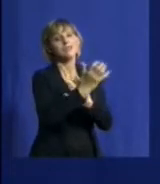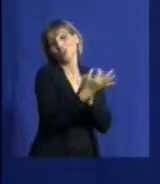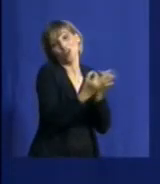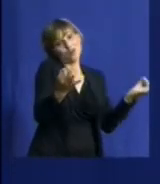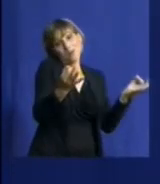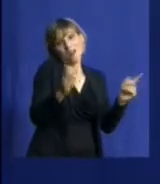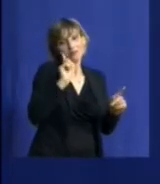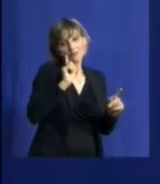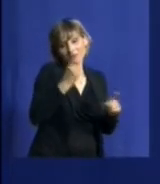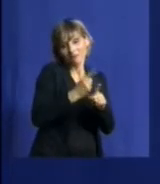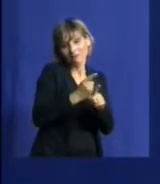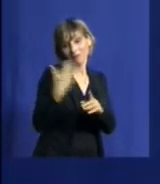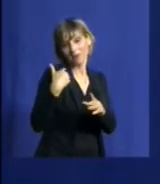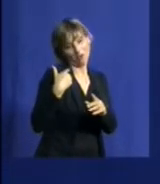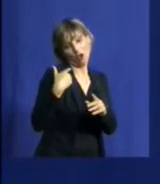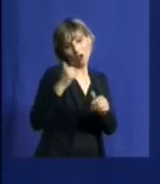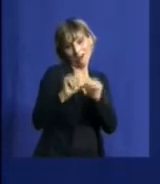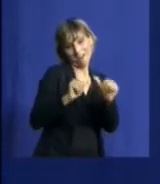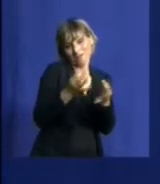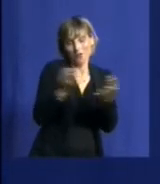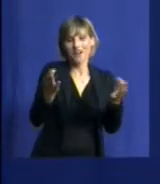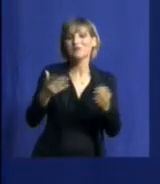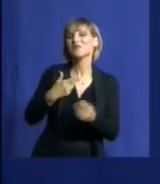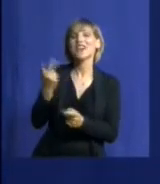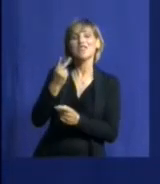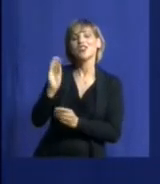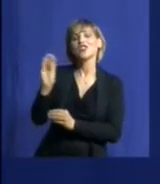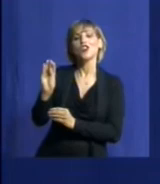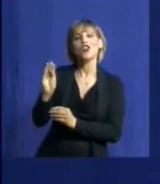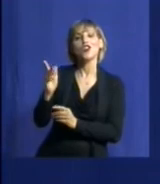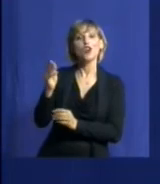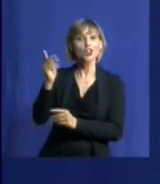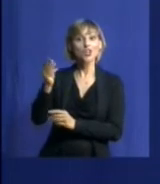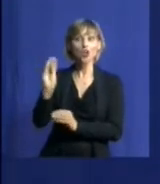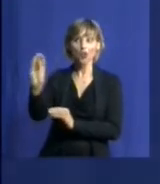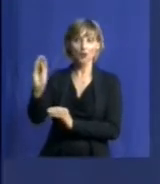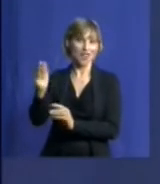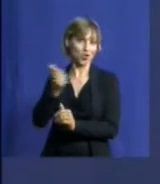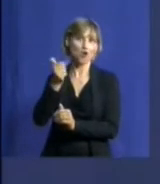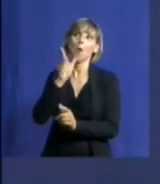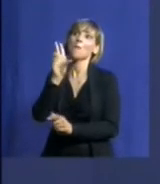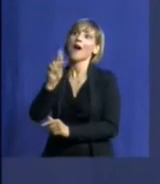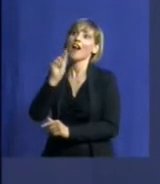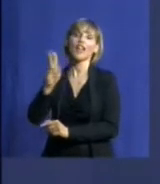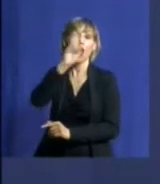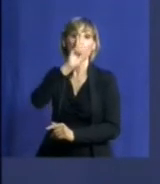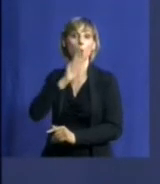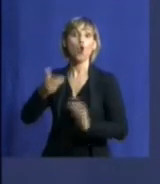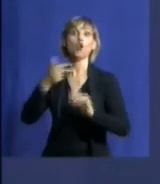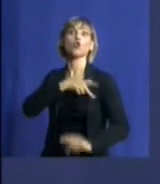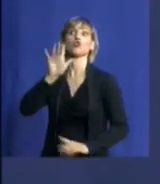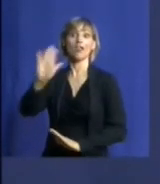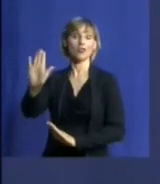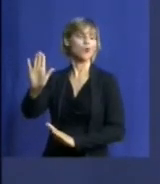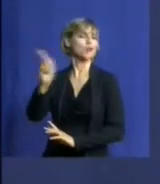non rimane mai la stessa cosa. Allora Lia, noi siccome non vogliamo parlare solo del ruolo sociale, che abbiamo ben capito che è questo, ma